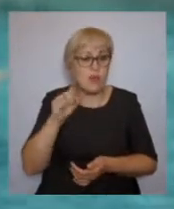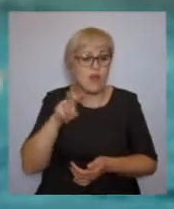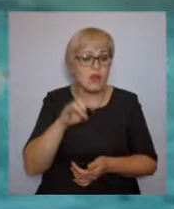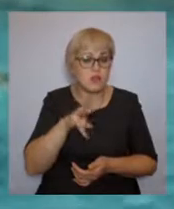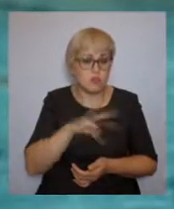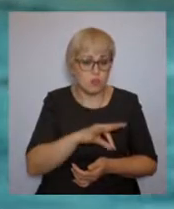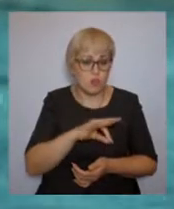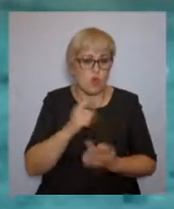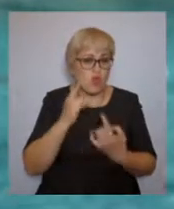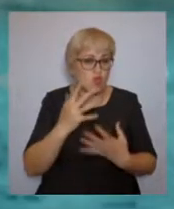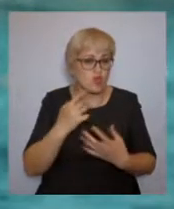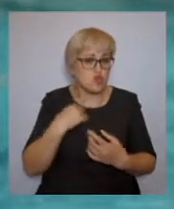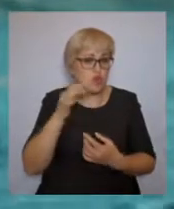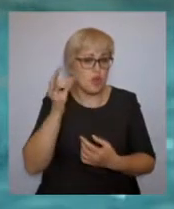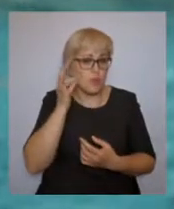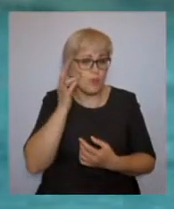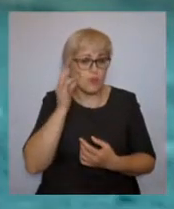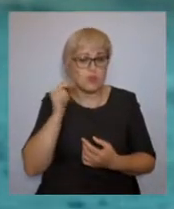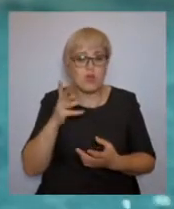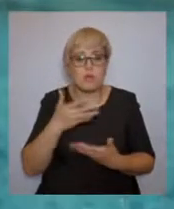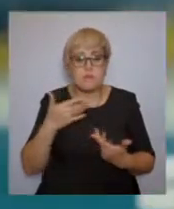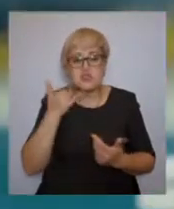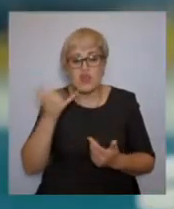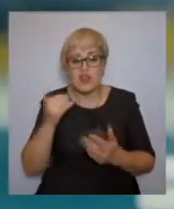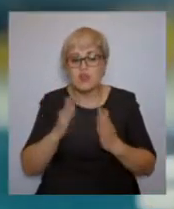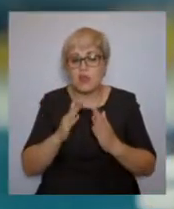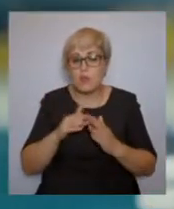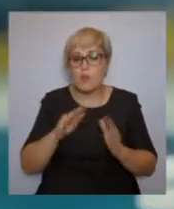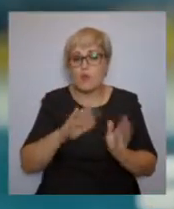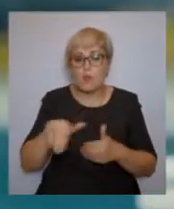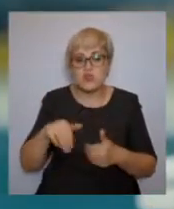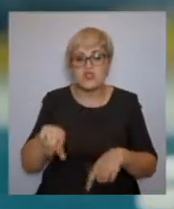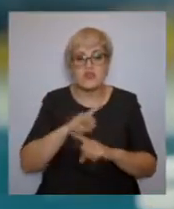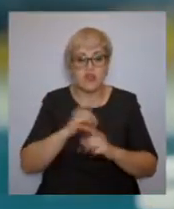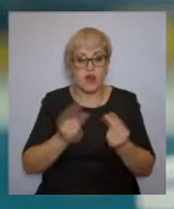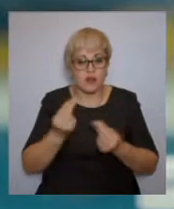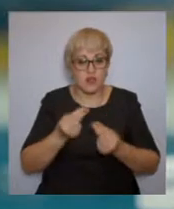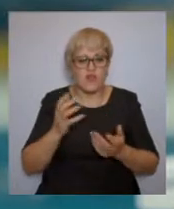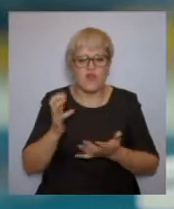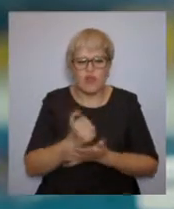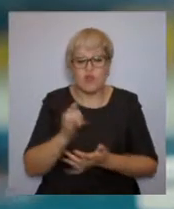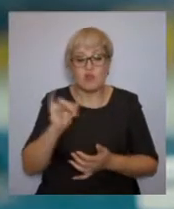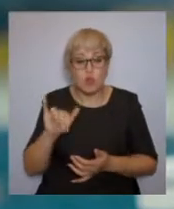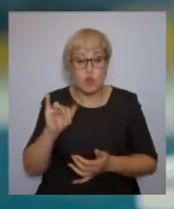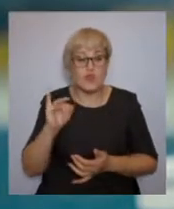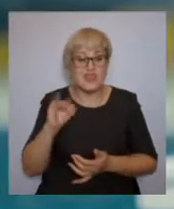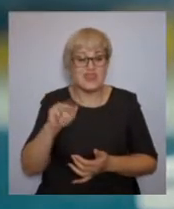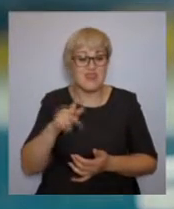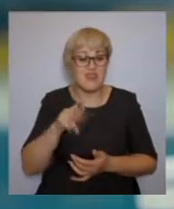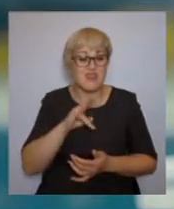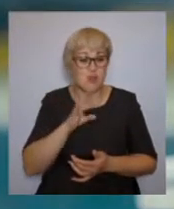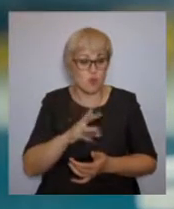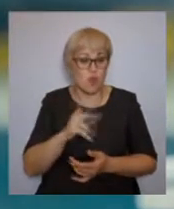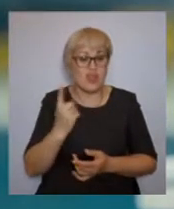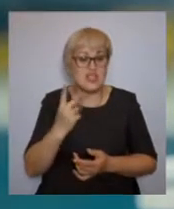спортсмена даже просто поучаствует посчастливилось выиграть этот предолимпийский турнирный спят в 2000